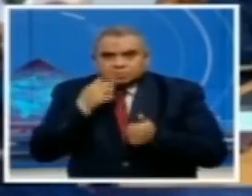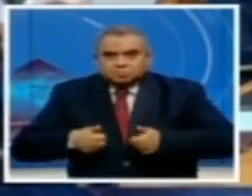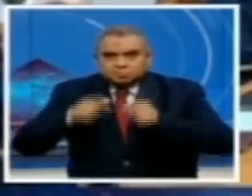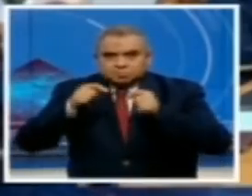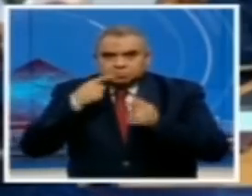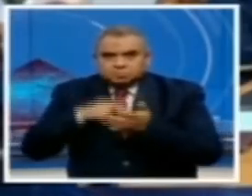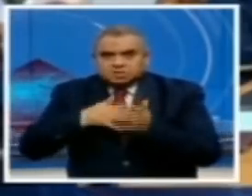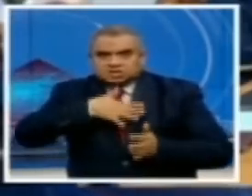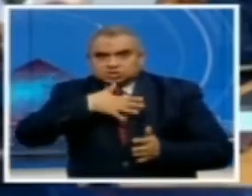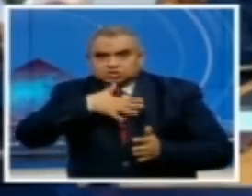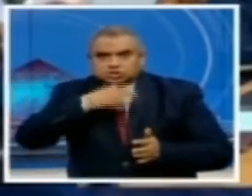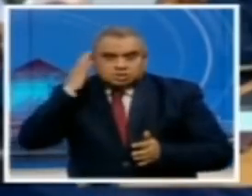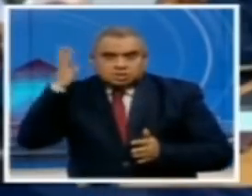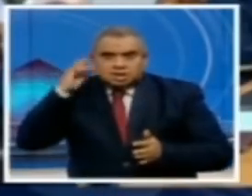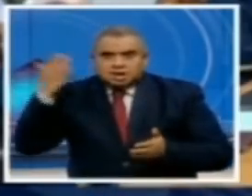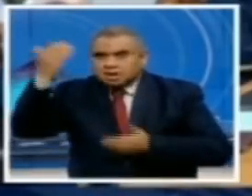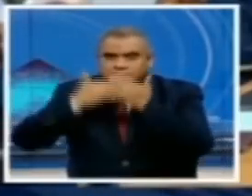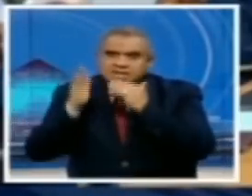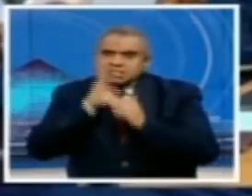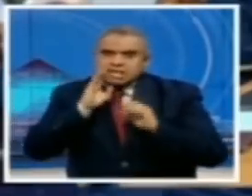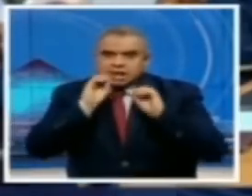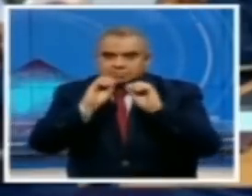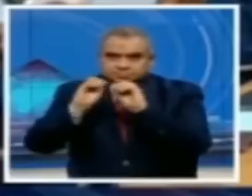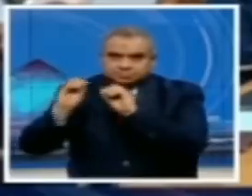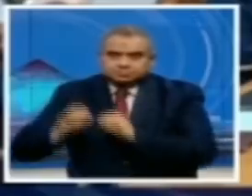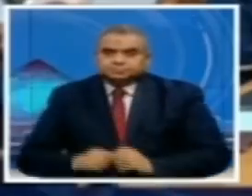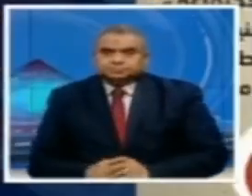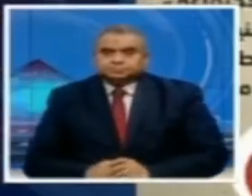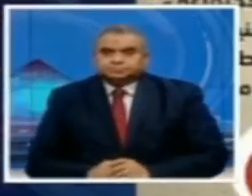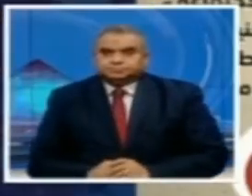وصقل الأئمة المفدين للخارج.